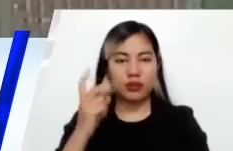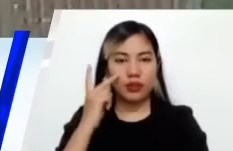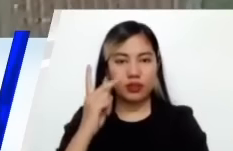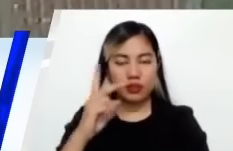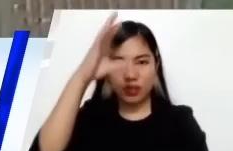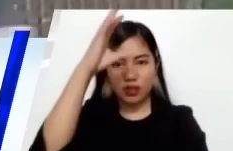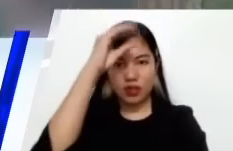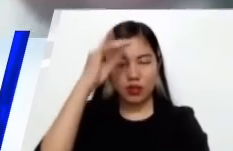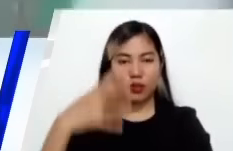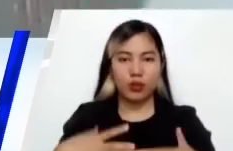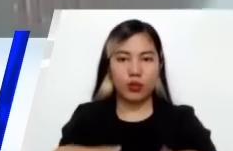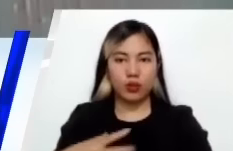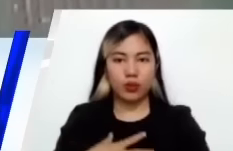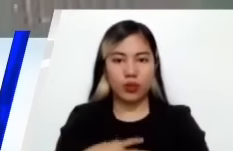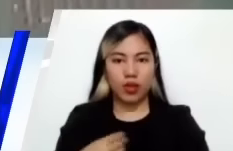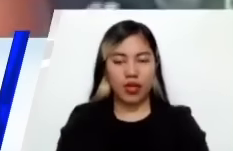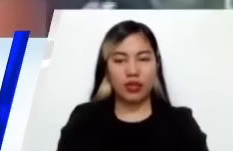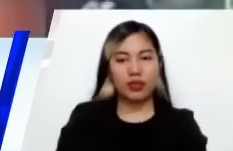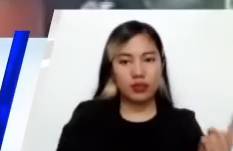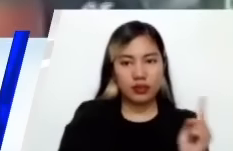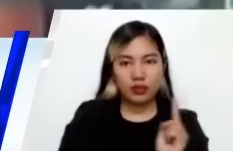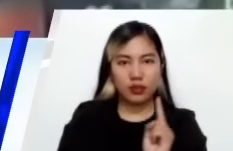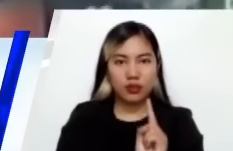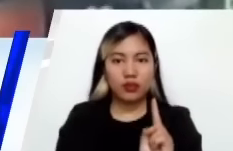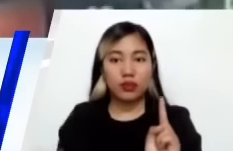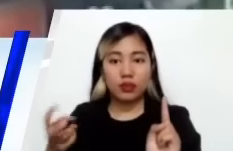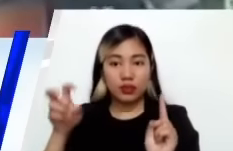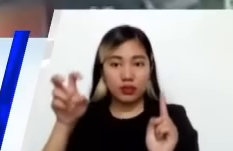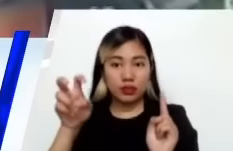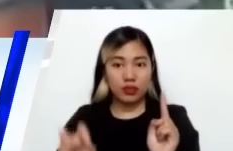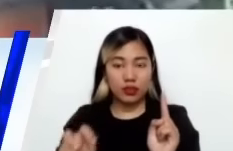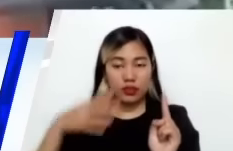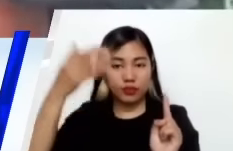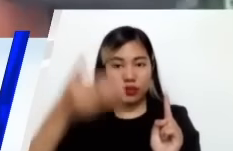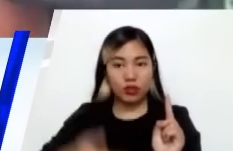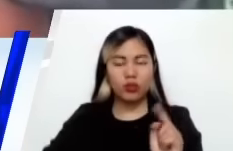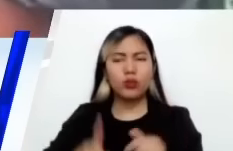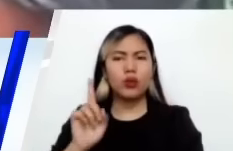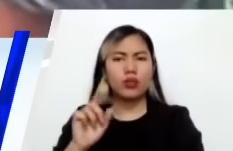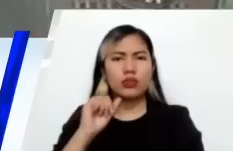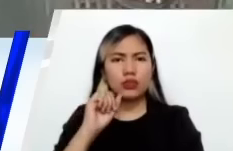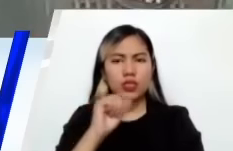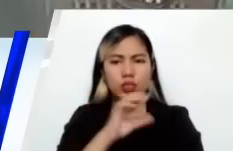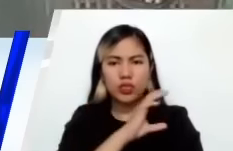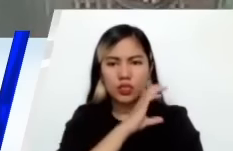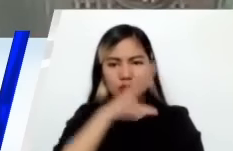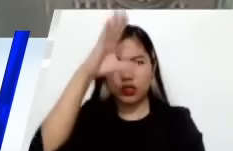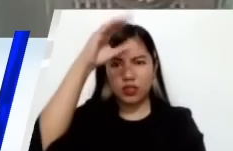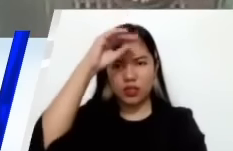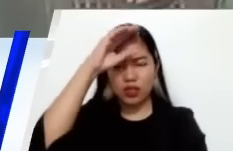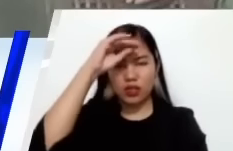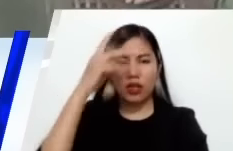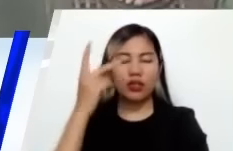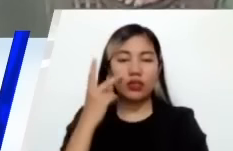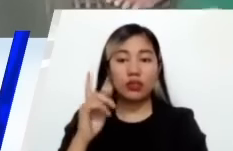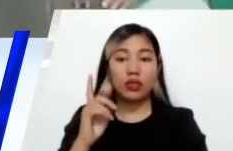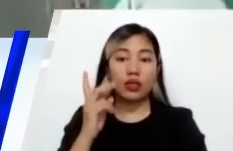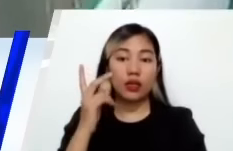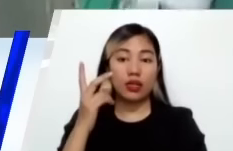eskinita. Kasabay niyan, umupo naman sa tapat ng tindahan ang isang senior citizen. Ilang sandali, lumabas ang lalaki nakaputi